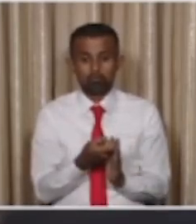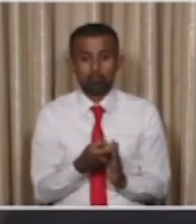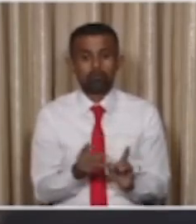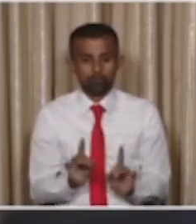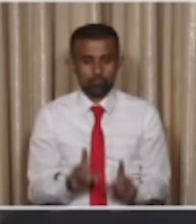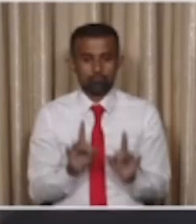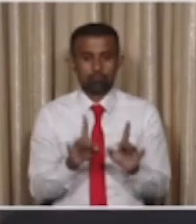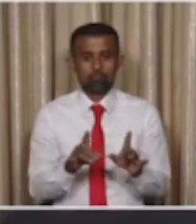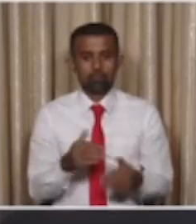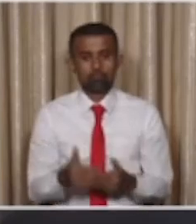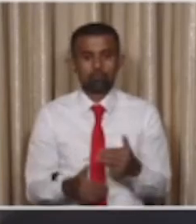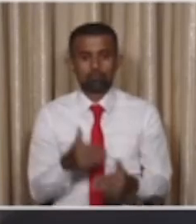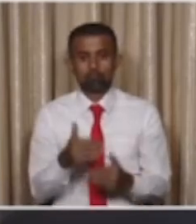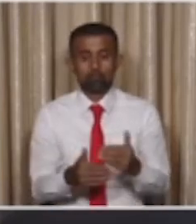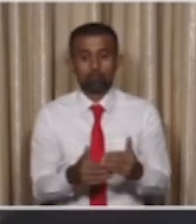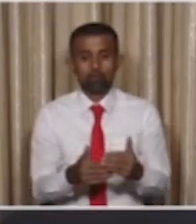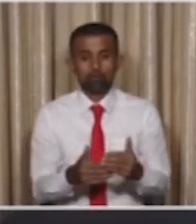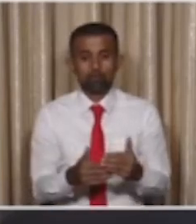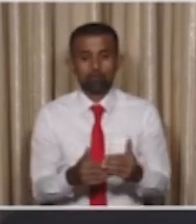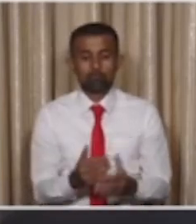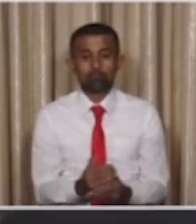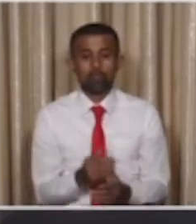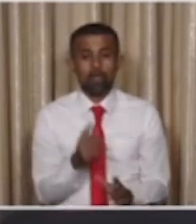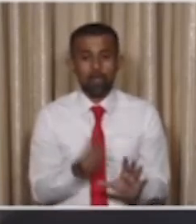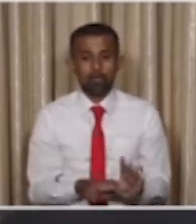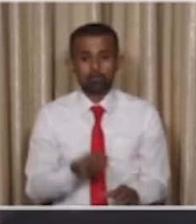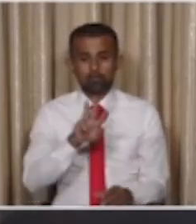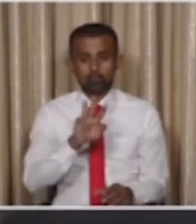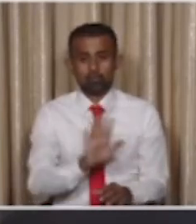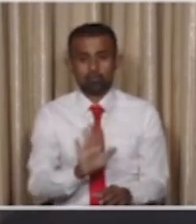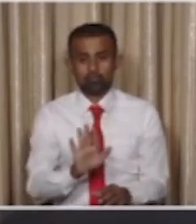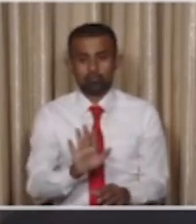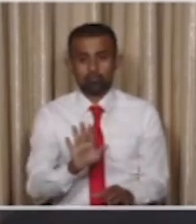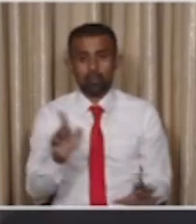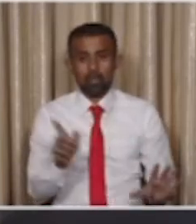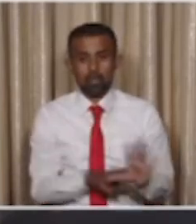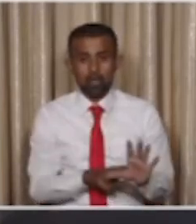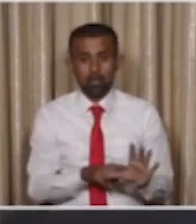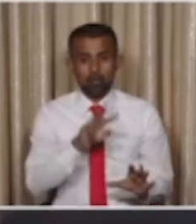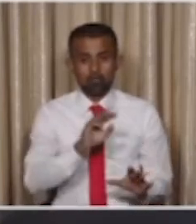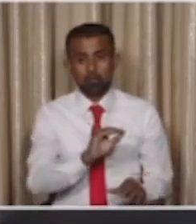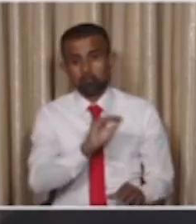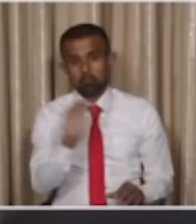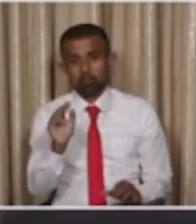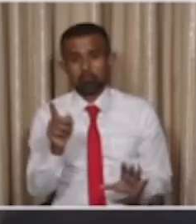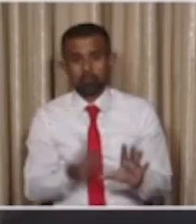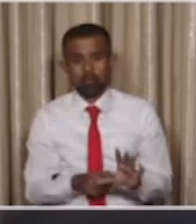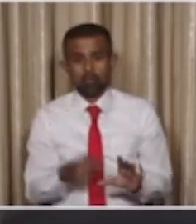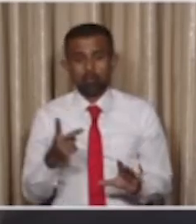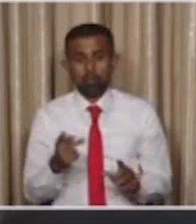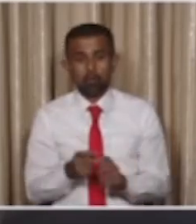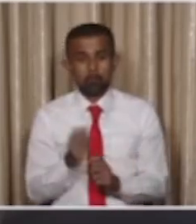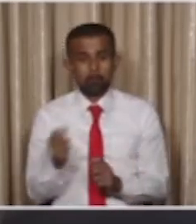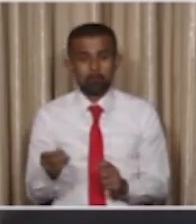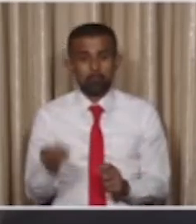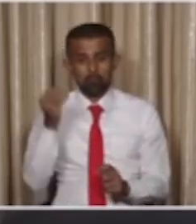විදිහට කරගෙන යන්න 20 අවුරුදු තුනක් නෙමෙයි අවුරුදු තුනකට පස්සේ තව අවුරුදු දෙකකොත් පඩි වැඩි